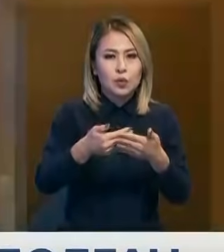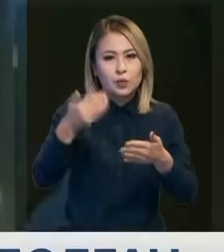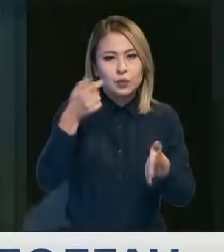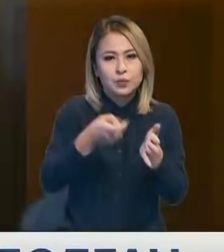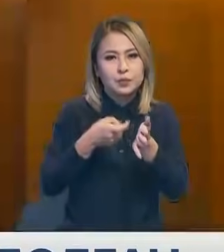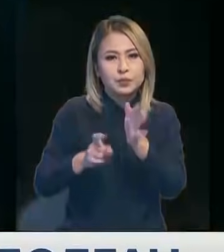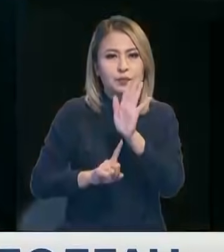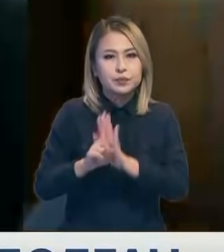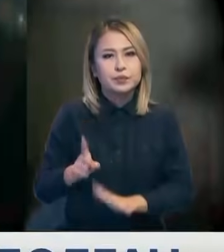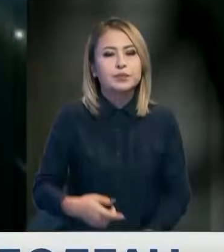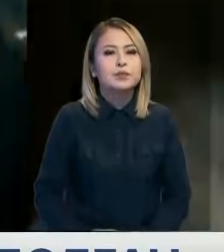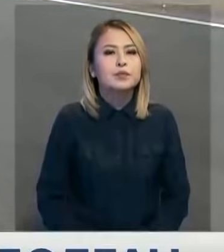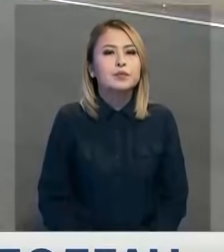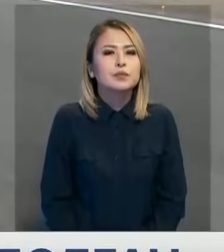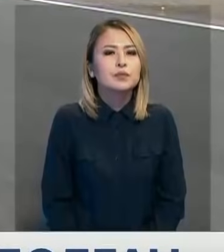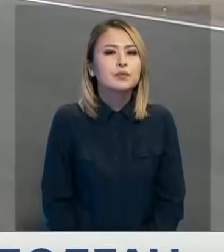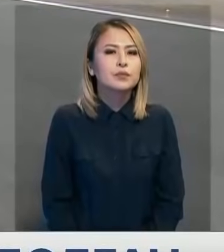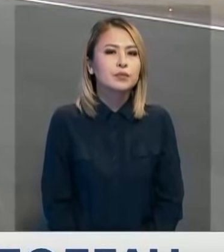басталды.